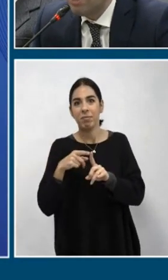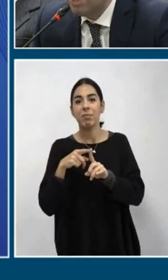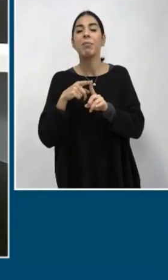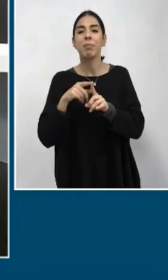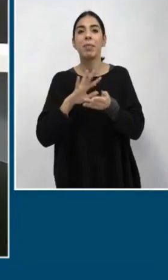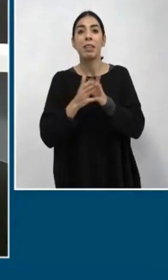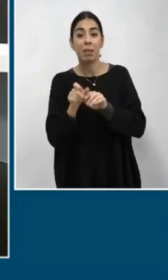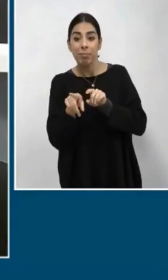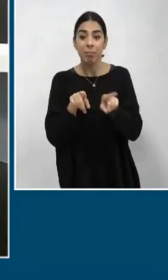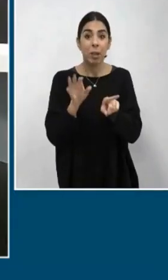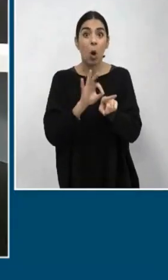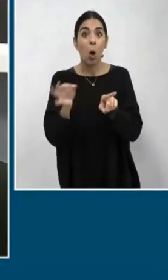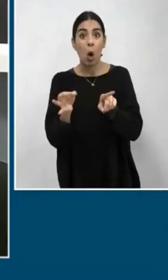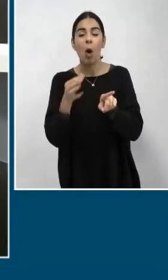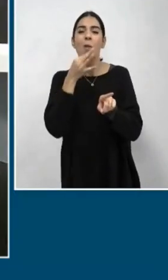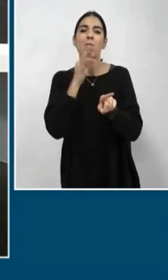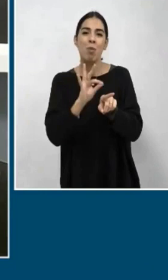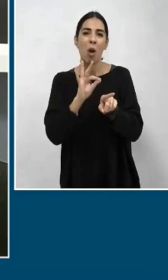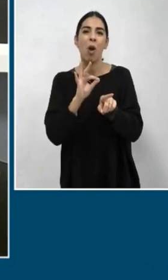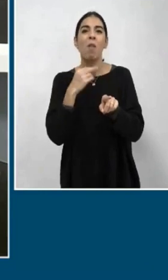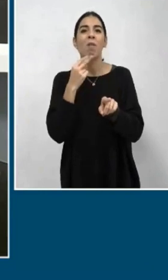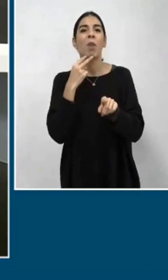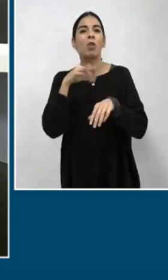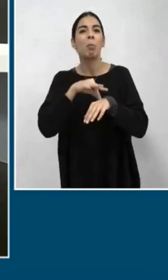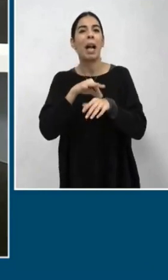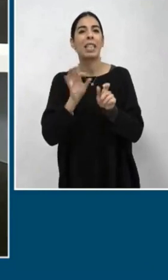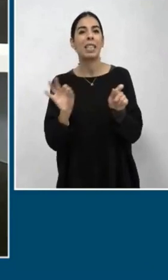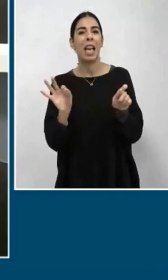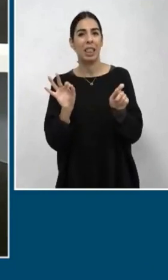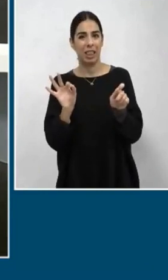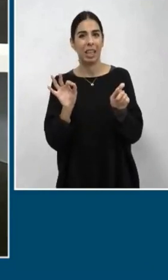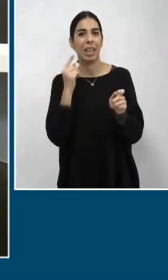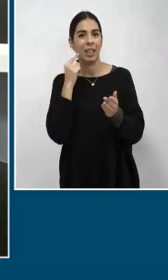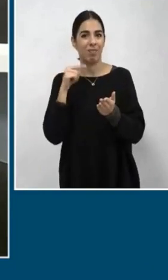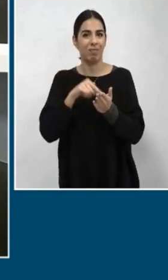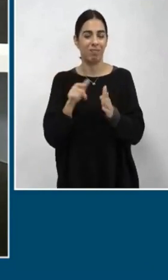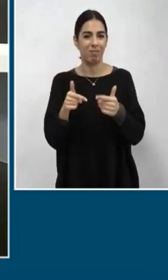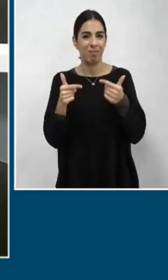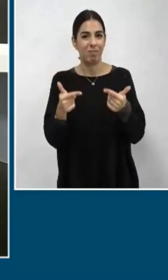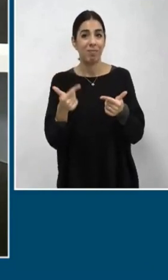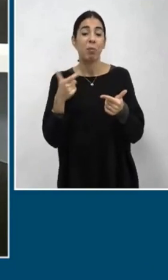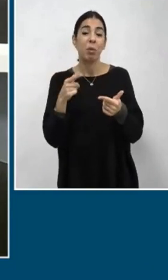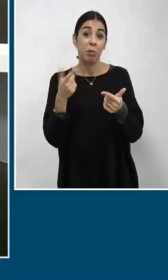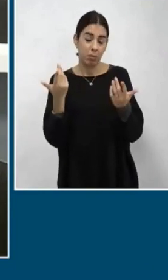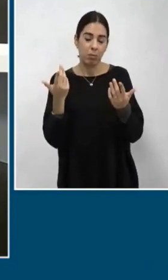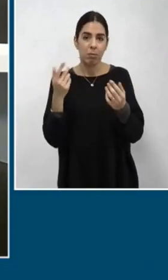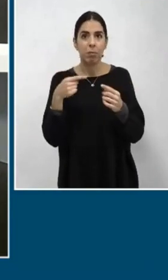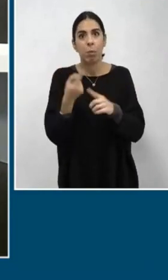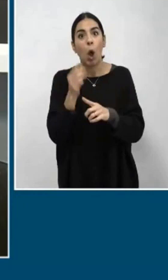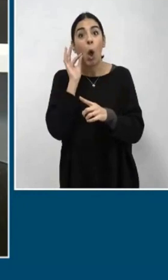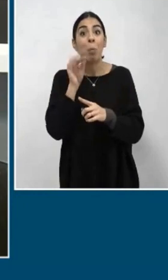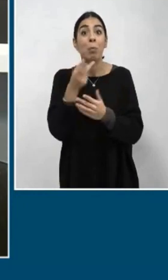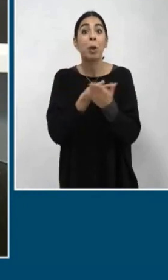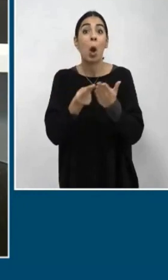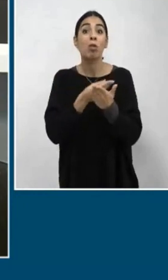si riesce a ridare la voce a questi pazienti E naturalmente poi perché questo progetto possa essere il